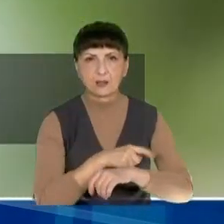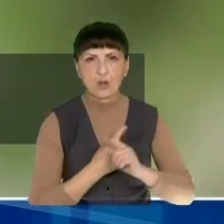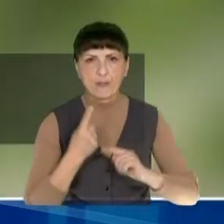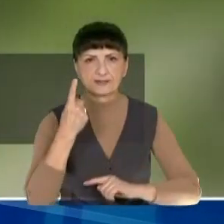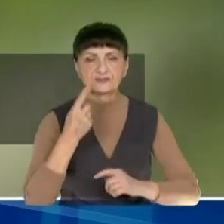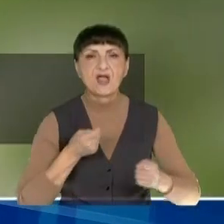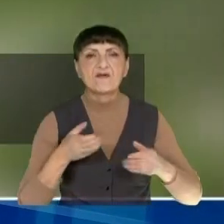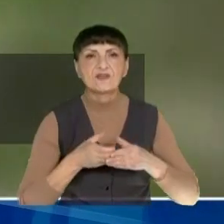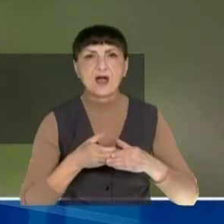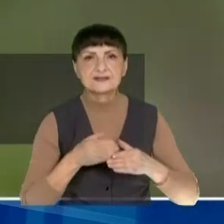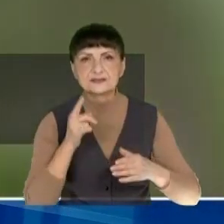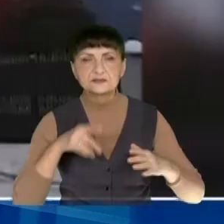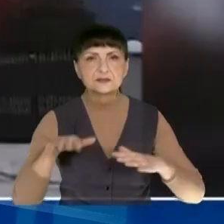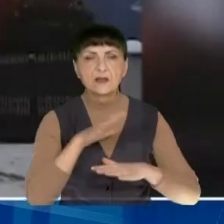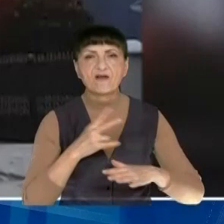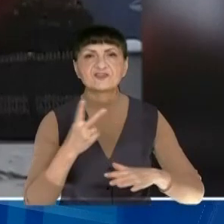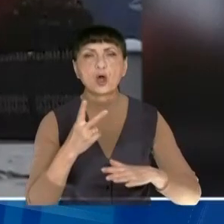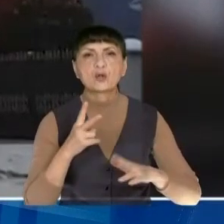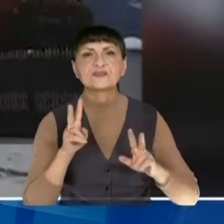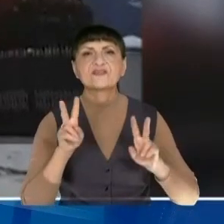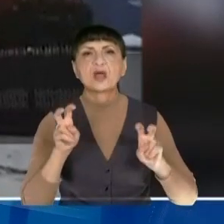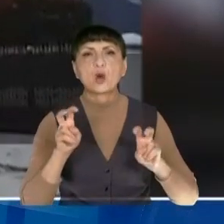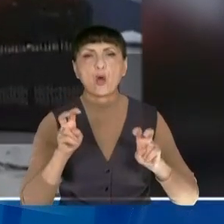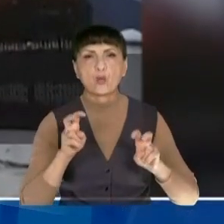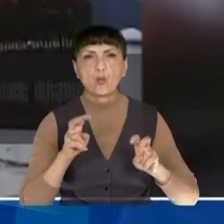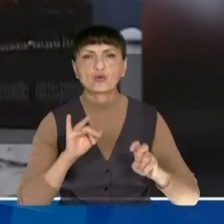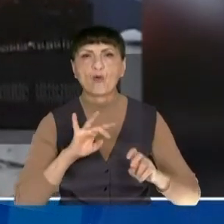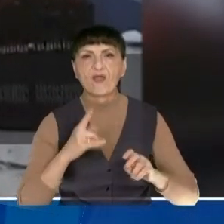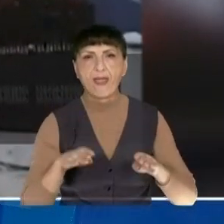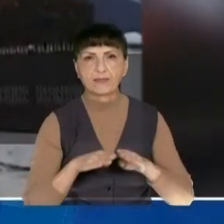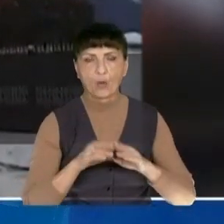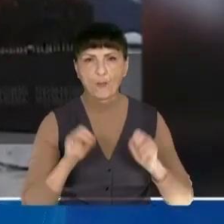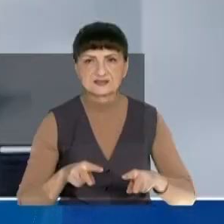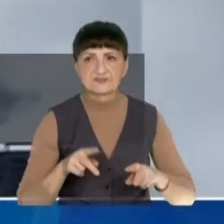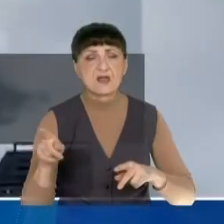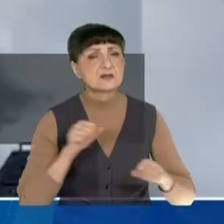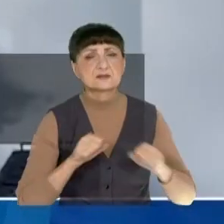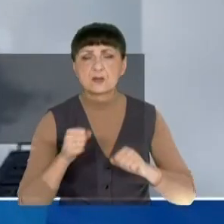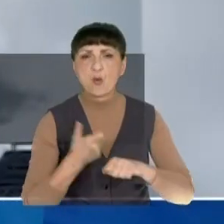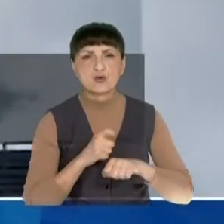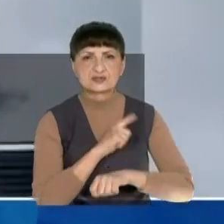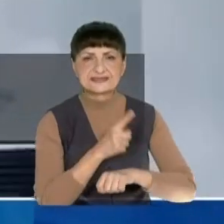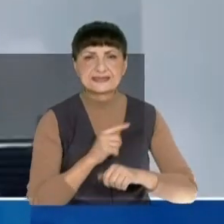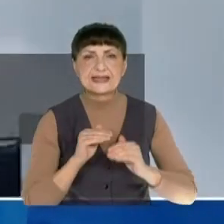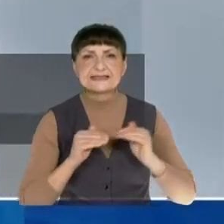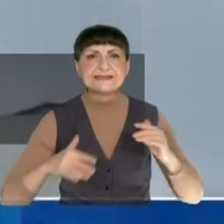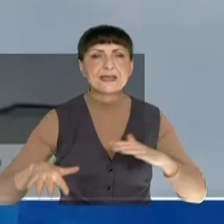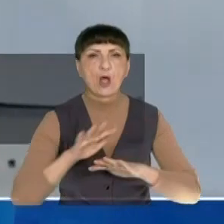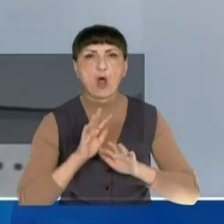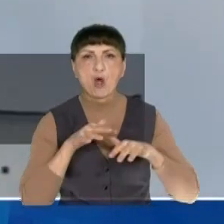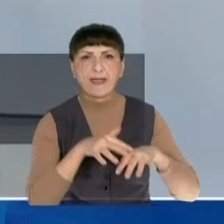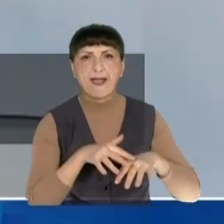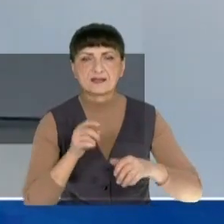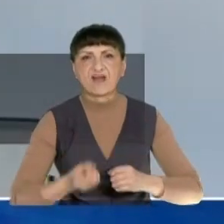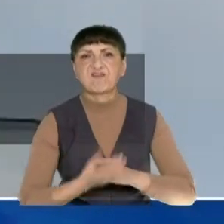Власти страны объявили второй уровень опасности. Индонезия находится в сейсмически опасной зоне в Тихоокеаническом